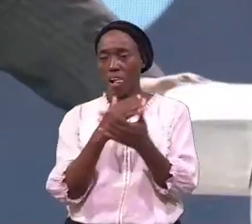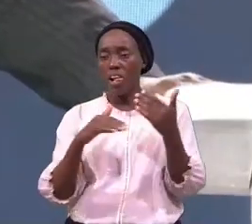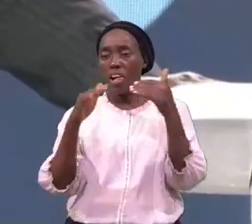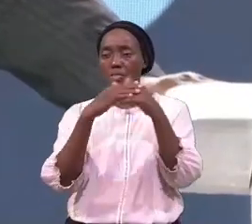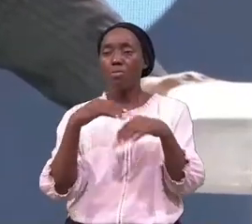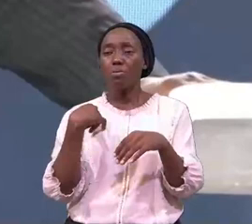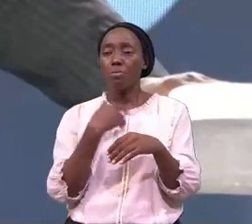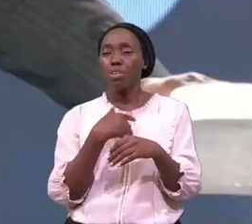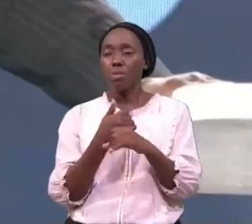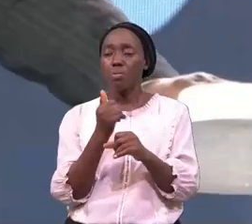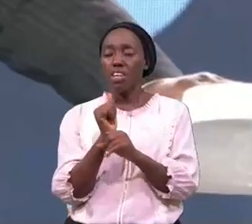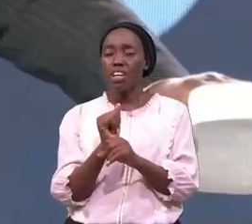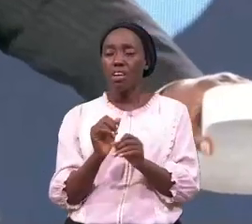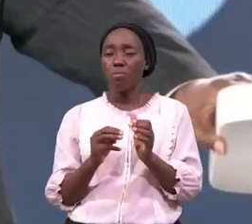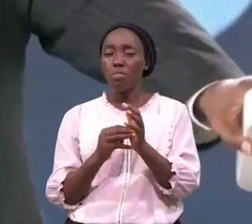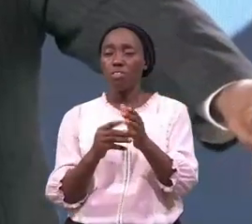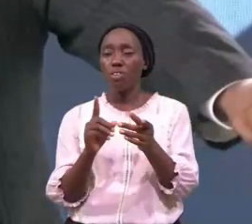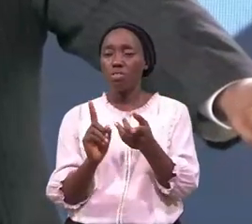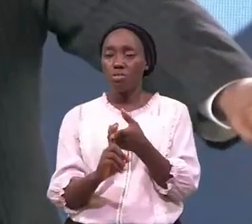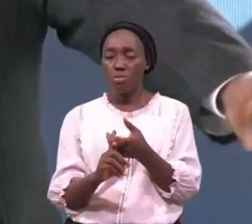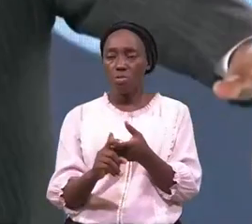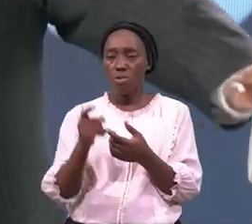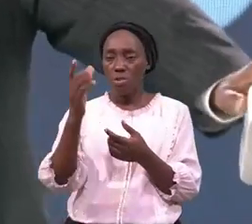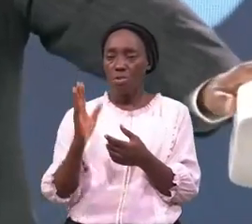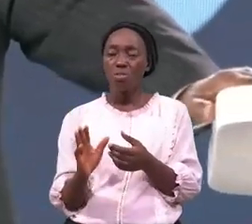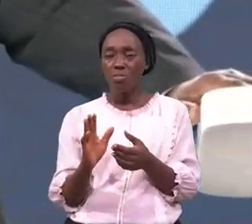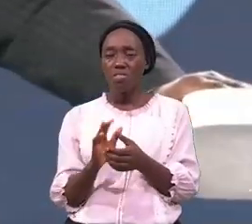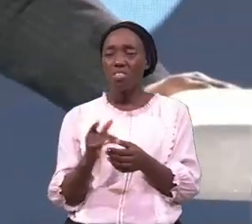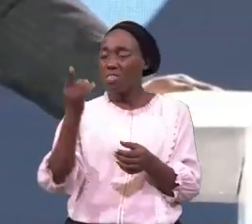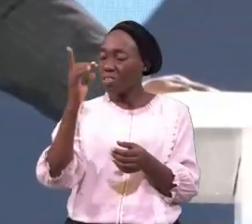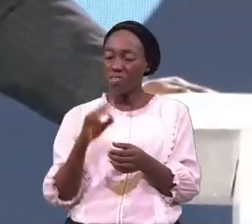Dieu nous connaît. Dieu secoue la tête.